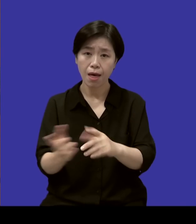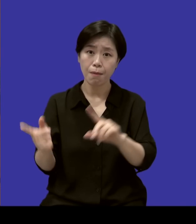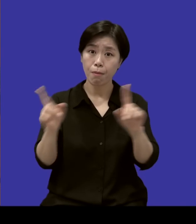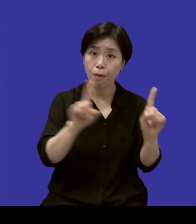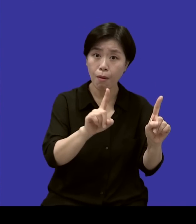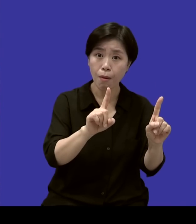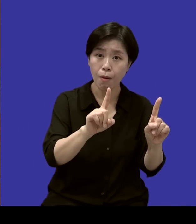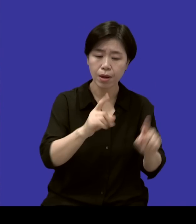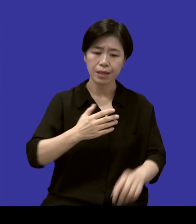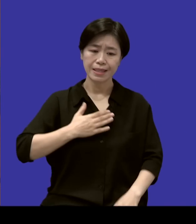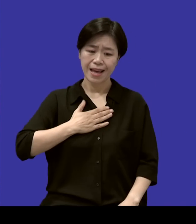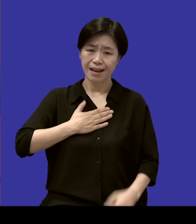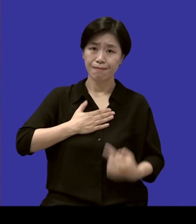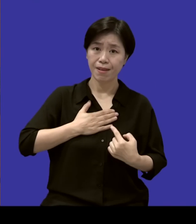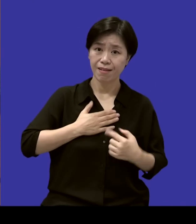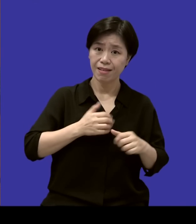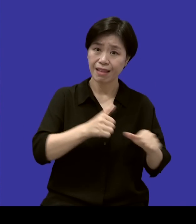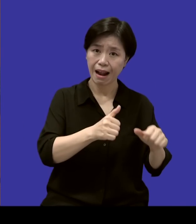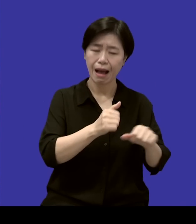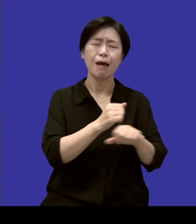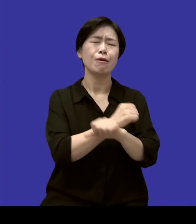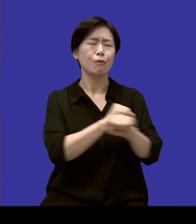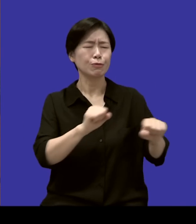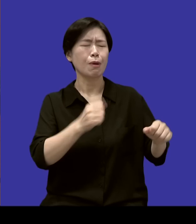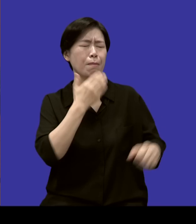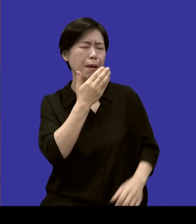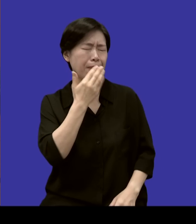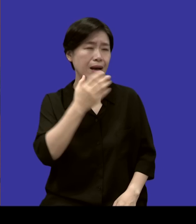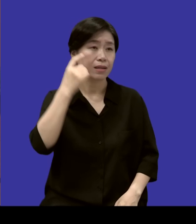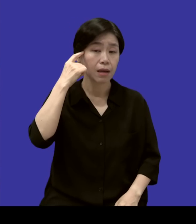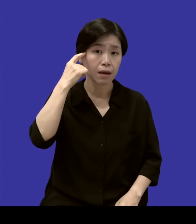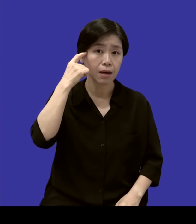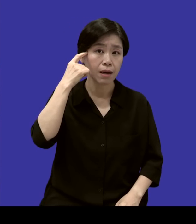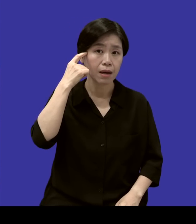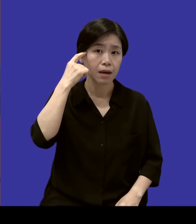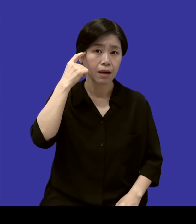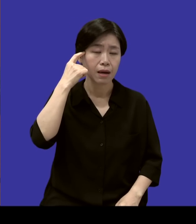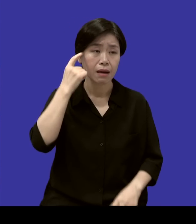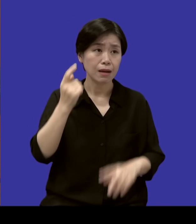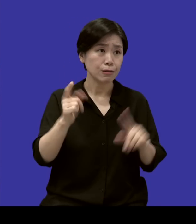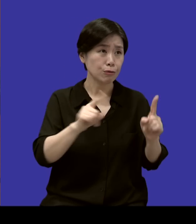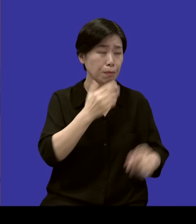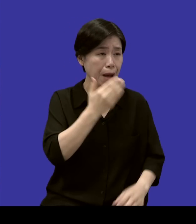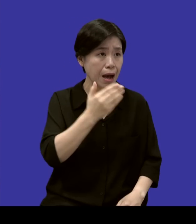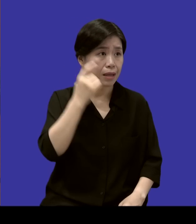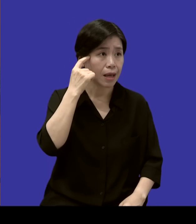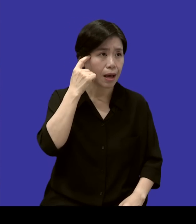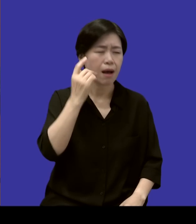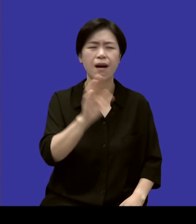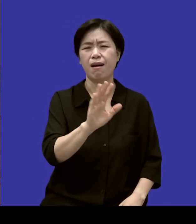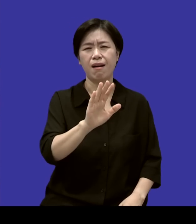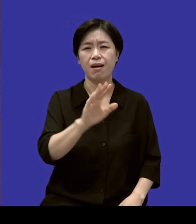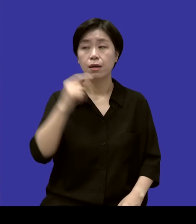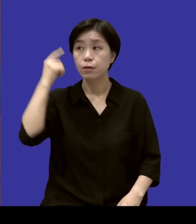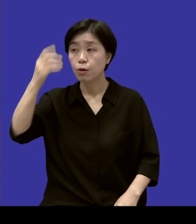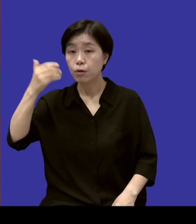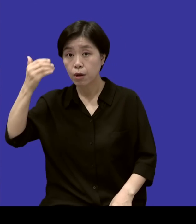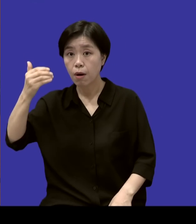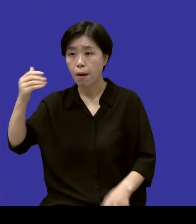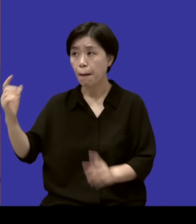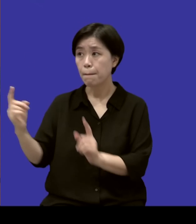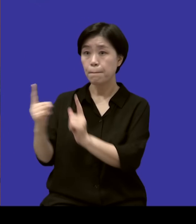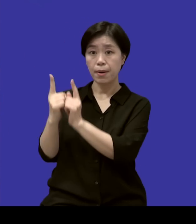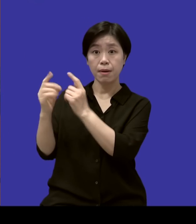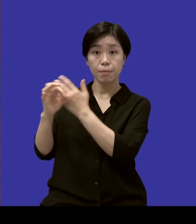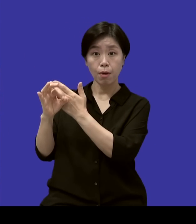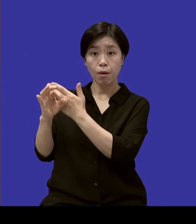그냥 막연하게 내 감정에 의해서 그래 용서해야지 회복을 해야지 뭐 치유가 되어야지가 아니라 이렇게 성령을 체험하면 자연적으로